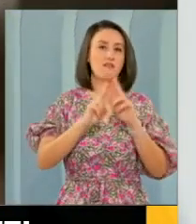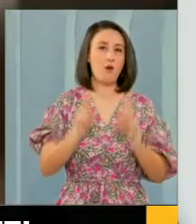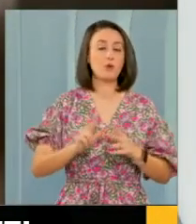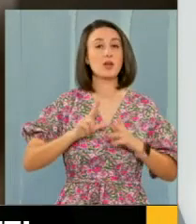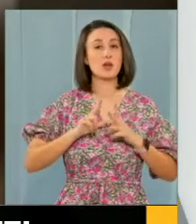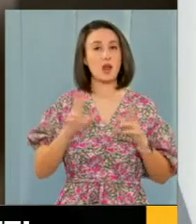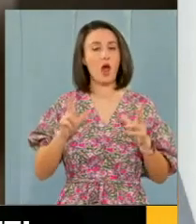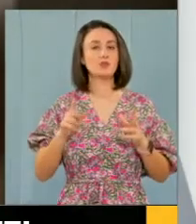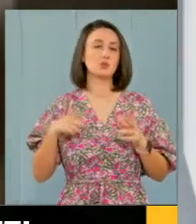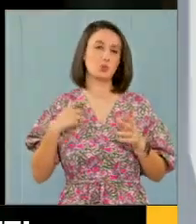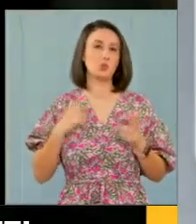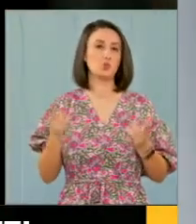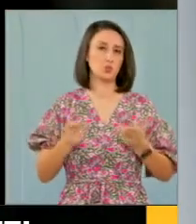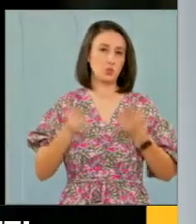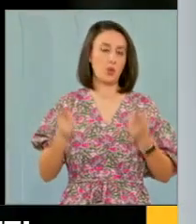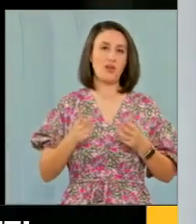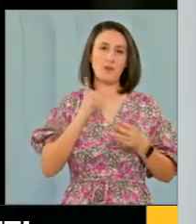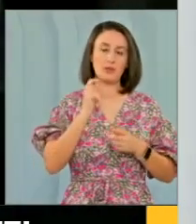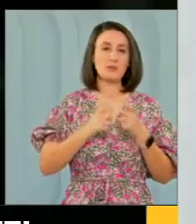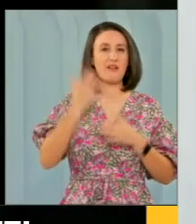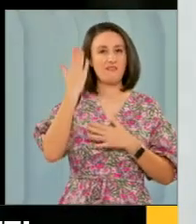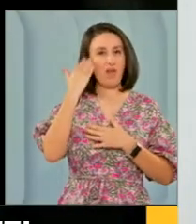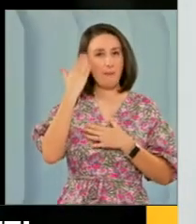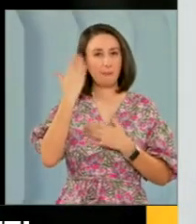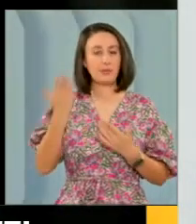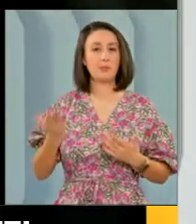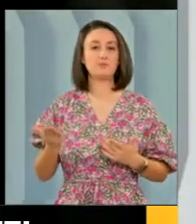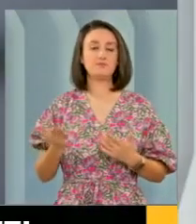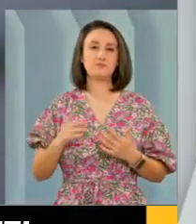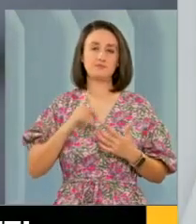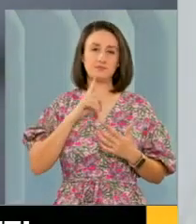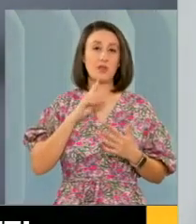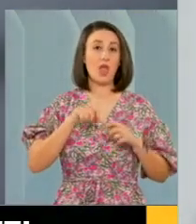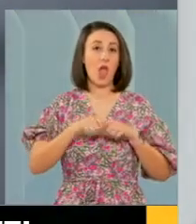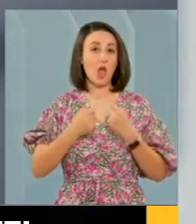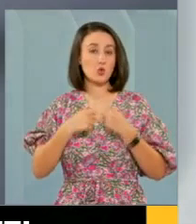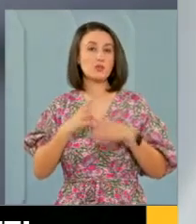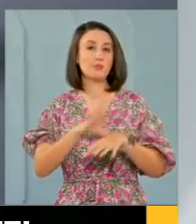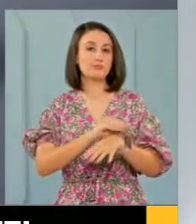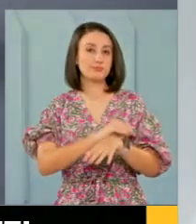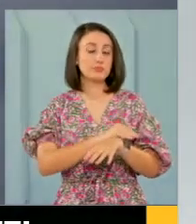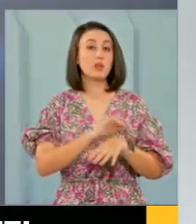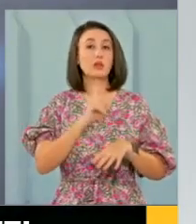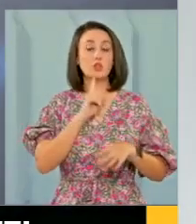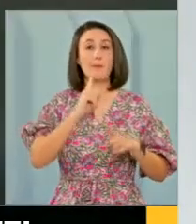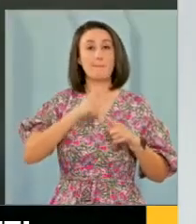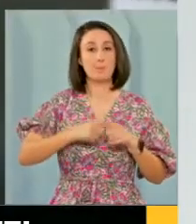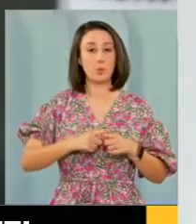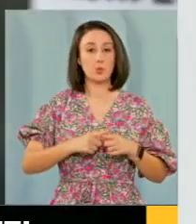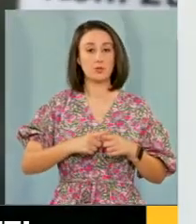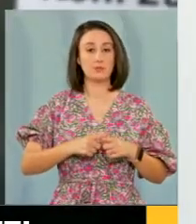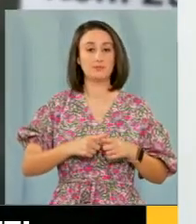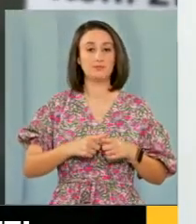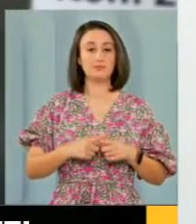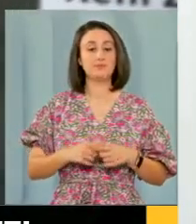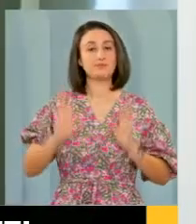general moderate, vorbim despre febră, de starea, alterarea stării generale, acea erupție caracteristică, iar în plus față de alte lucruri